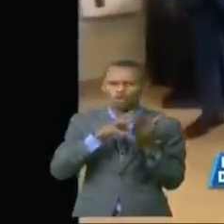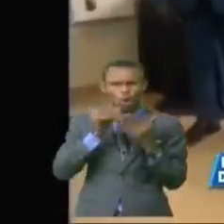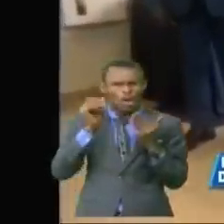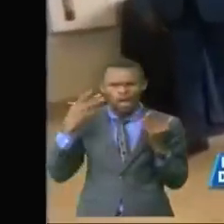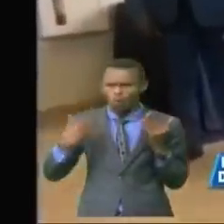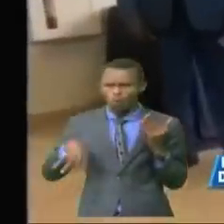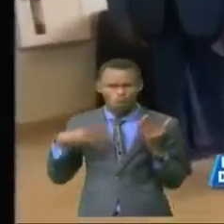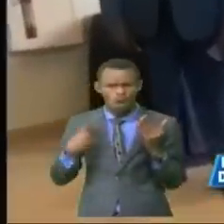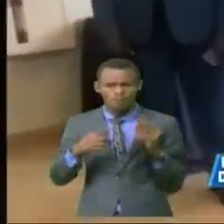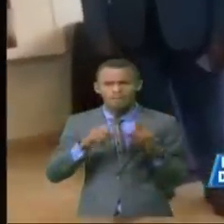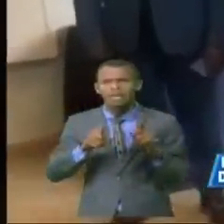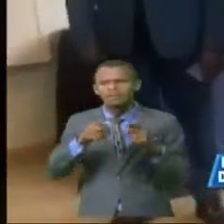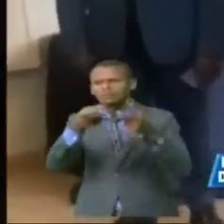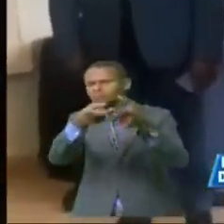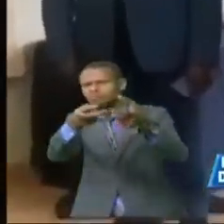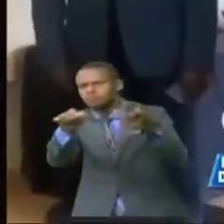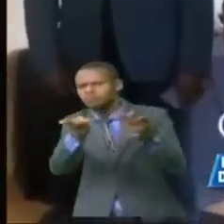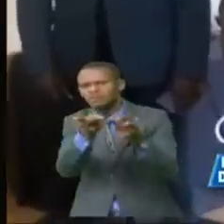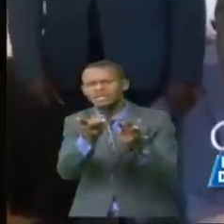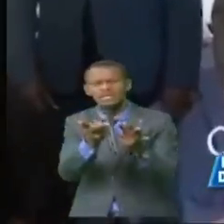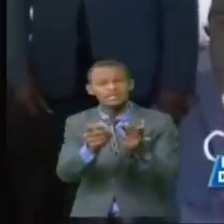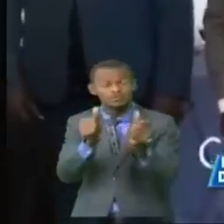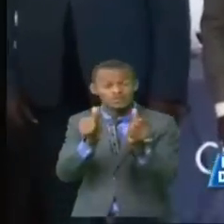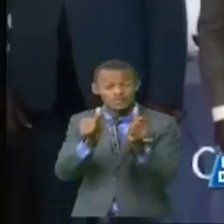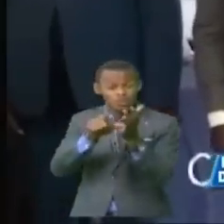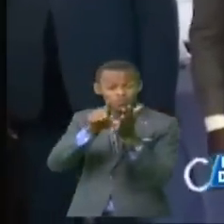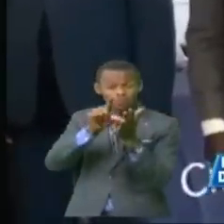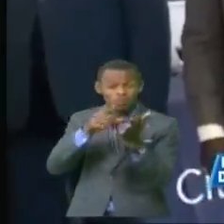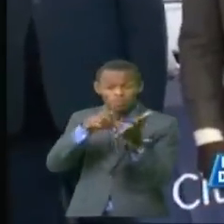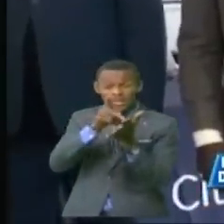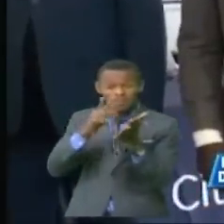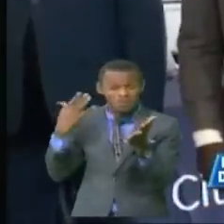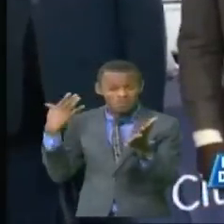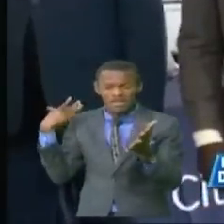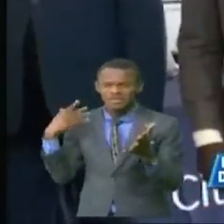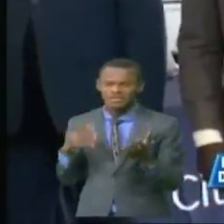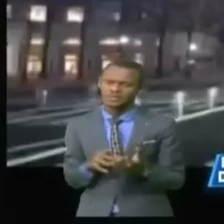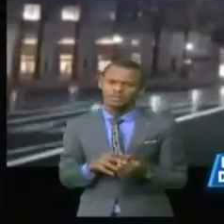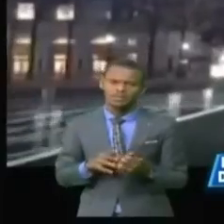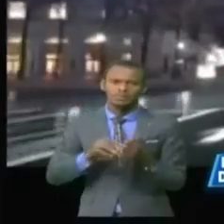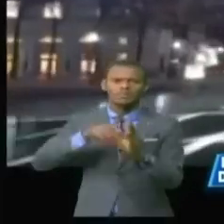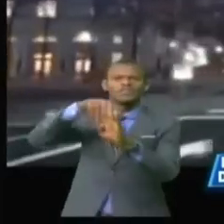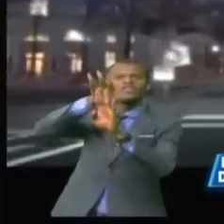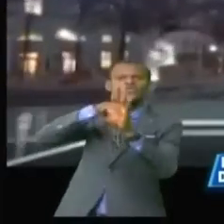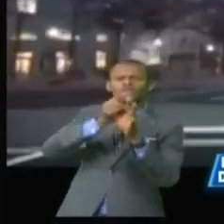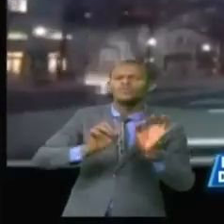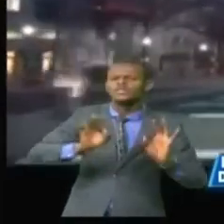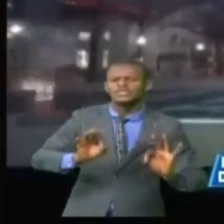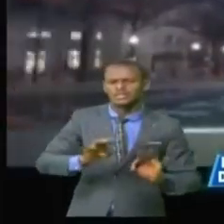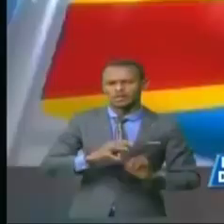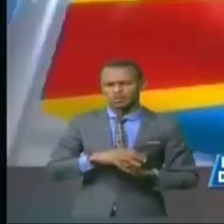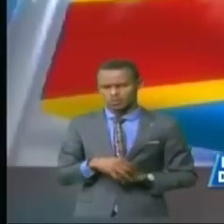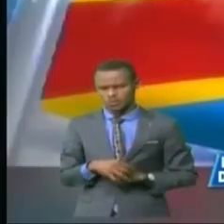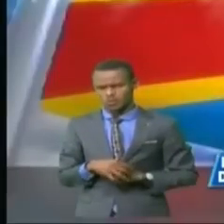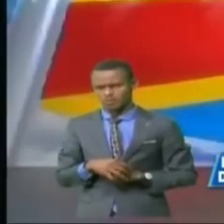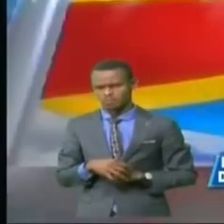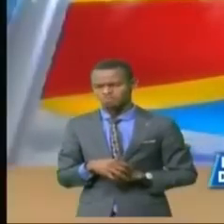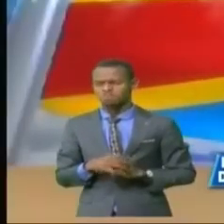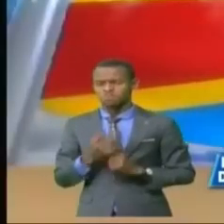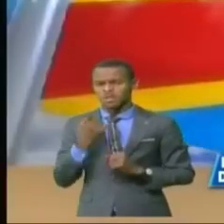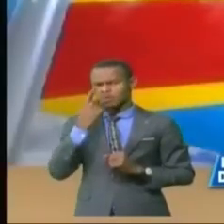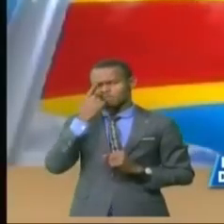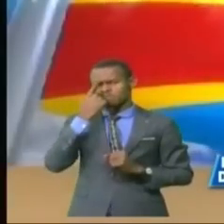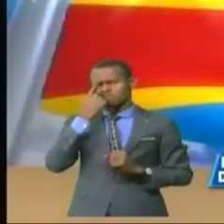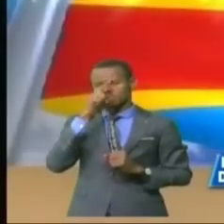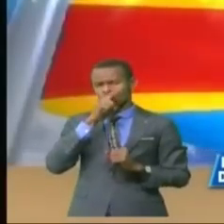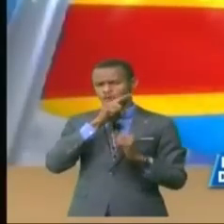conseiller d'ambassade et l'attaché militaire, pourtant situé dans un quartier huppé de Washington, dans le but de préserver